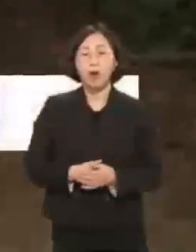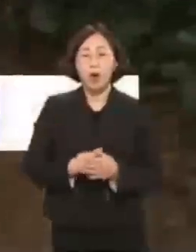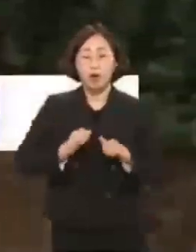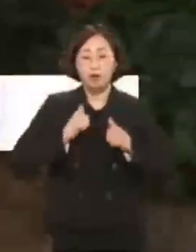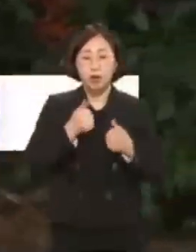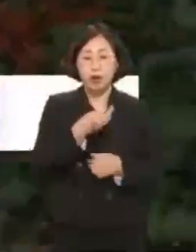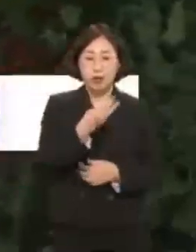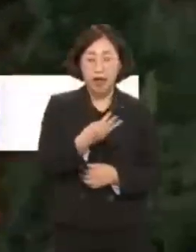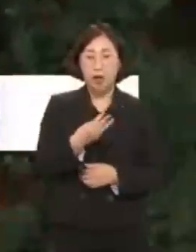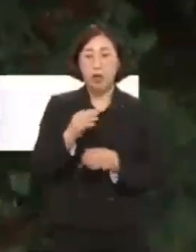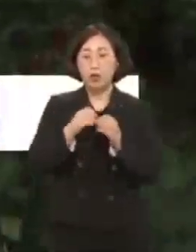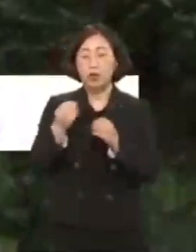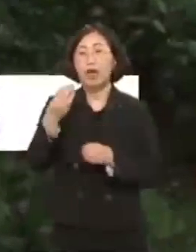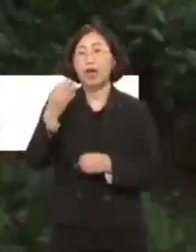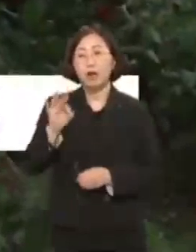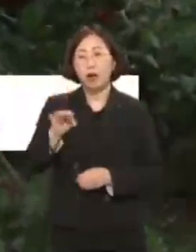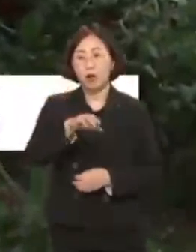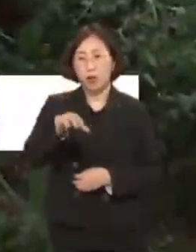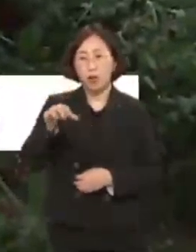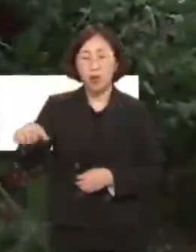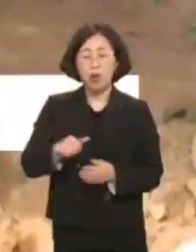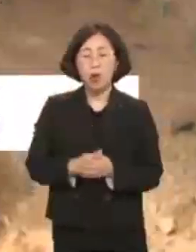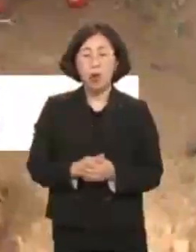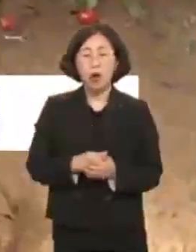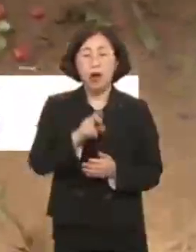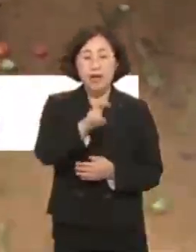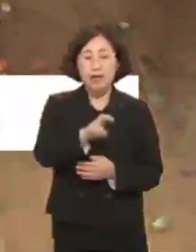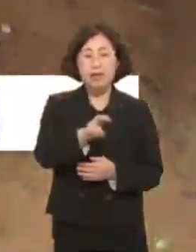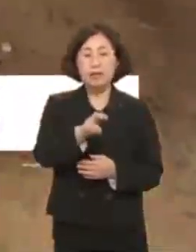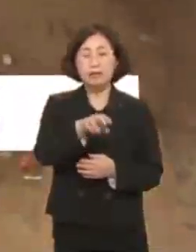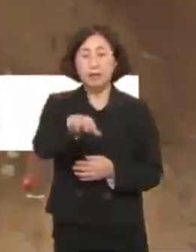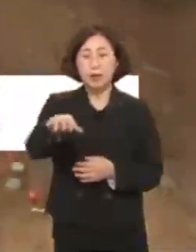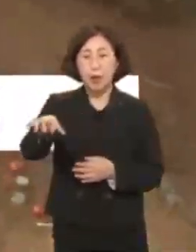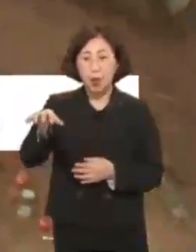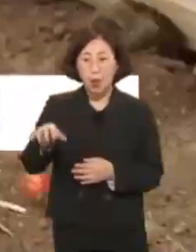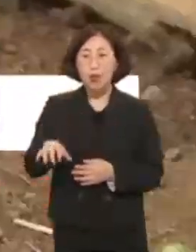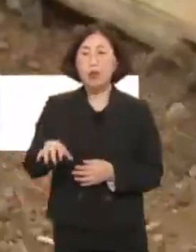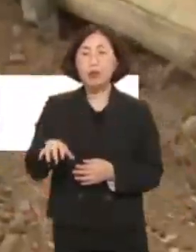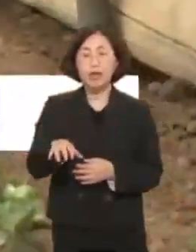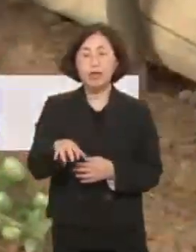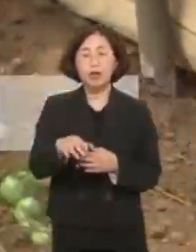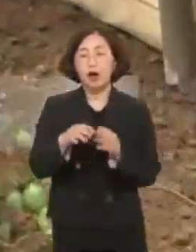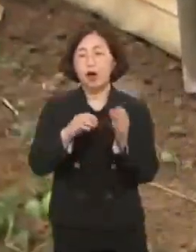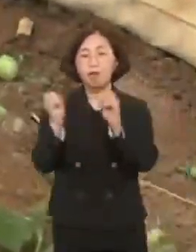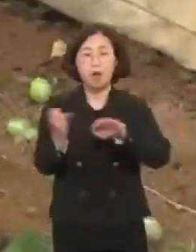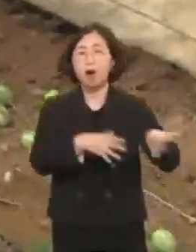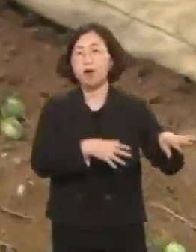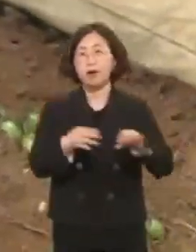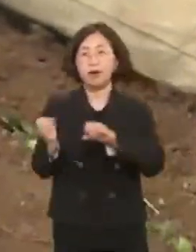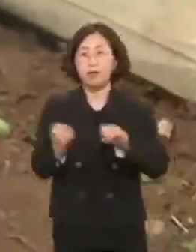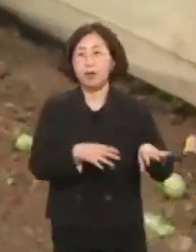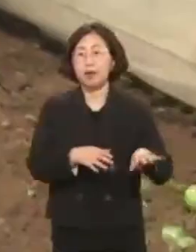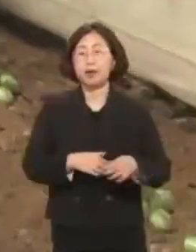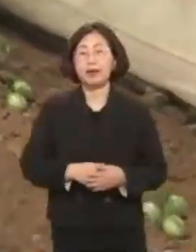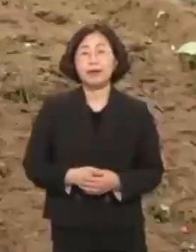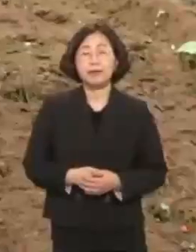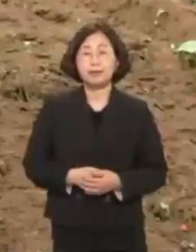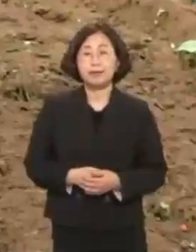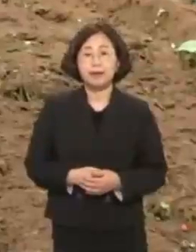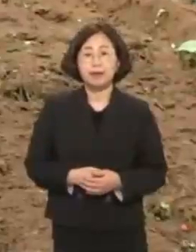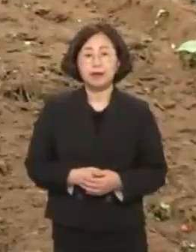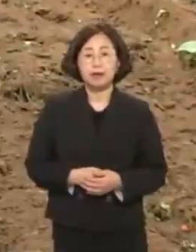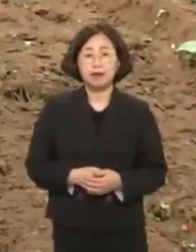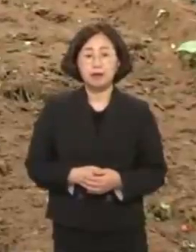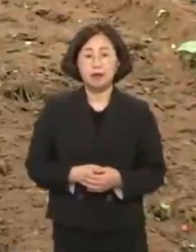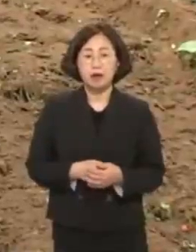3곳, 논산 10곳 등 도내 20개 해당 품종 재배 농가가 폐기 처분에 나섰습니다.